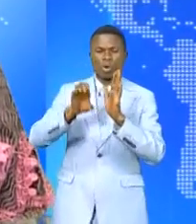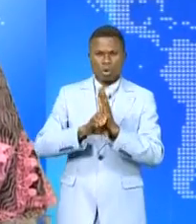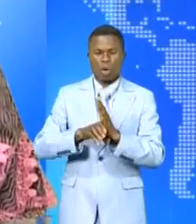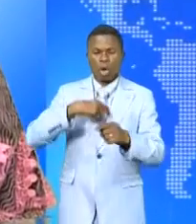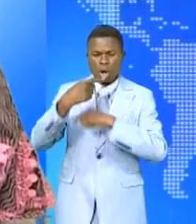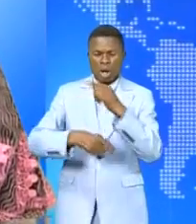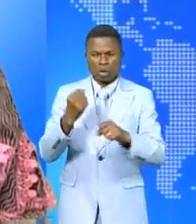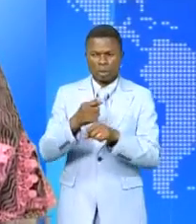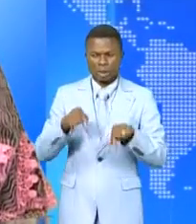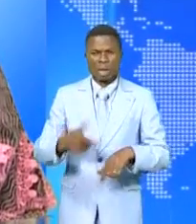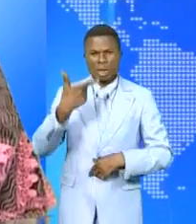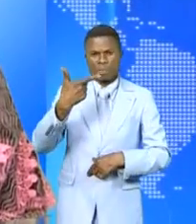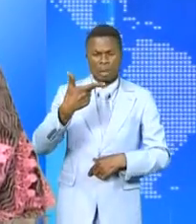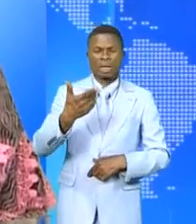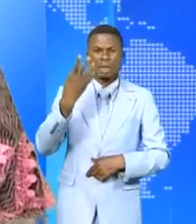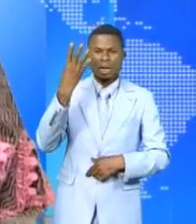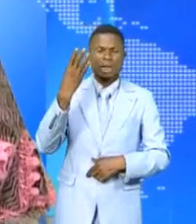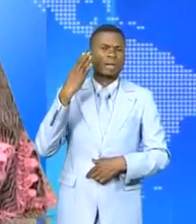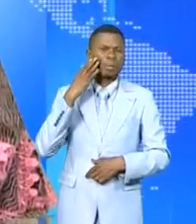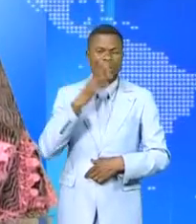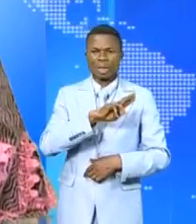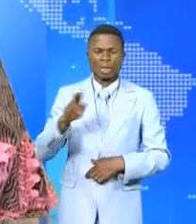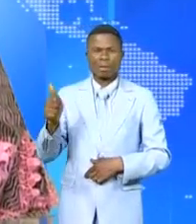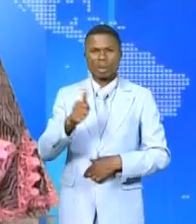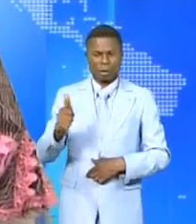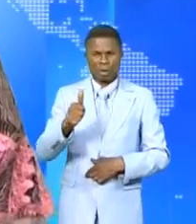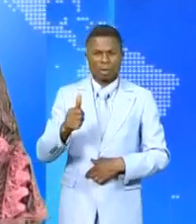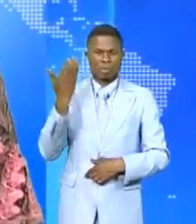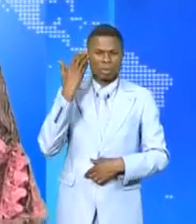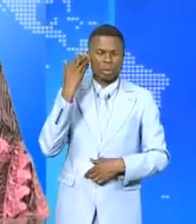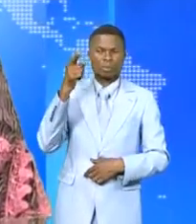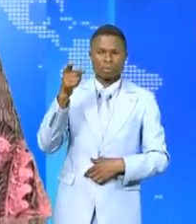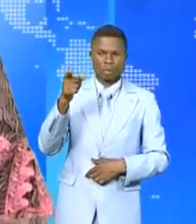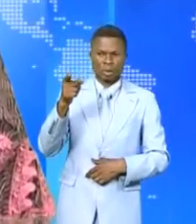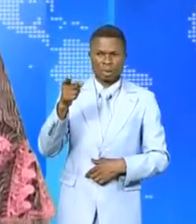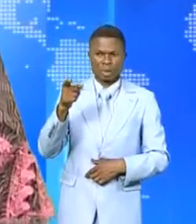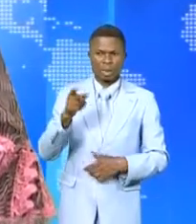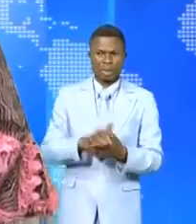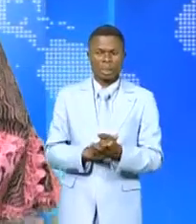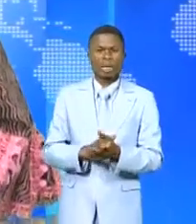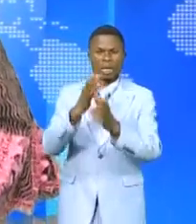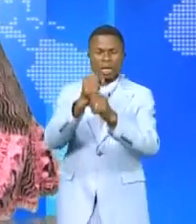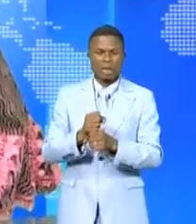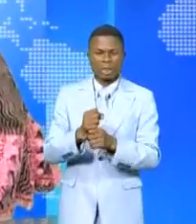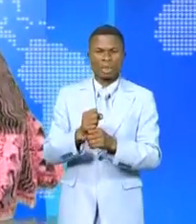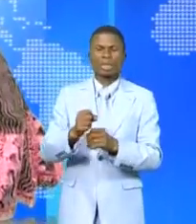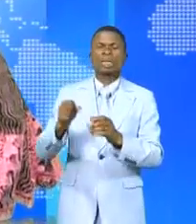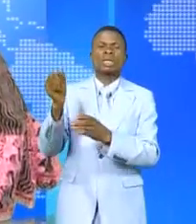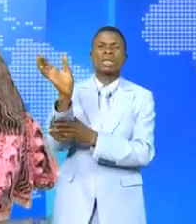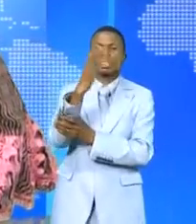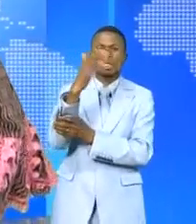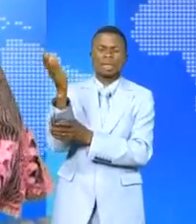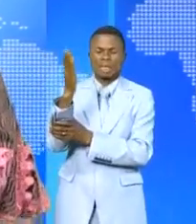ce mardi 4 mai 2021. Dieudonné Kalubi a reçu les symboles du pouvoir des mains de